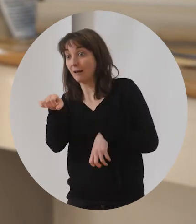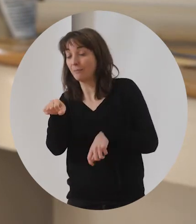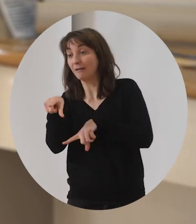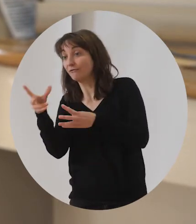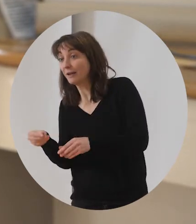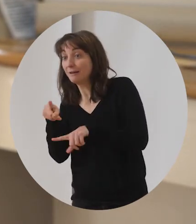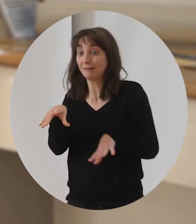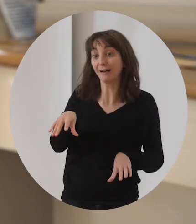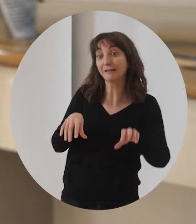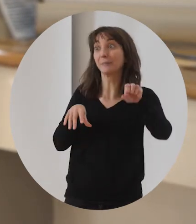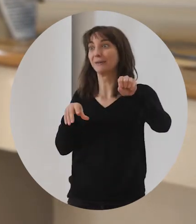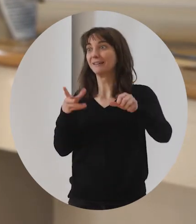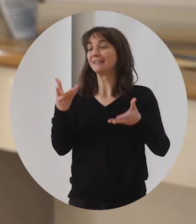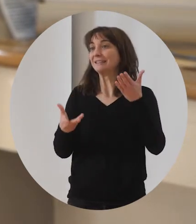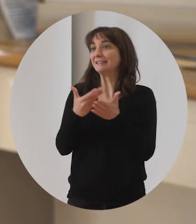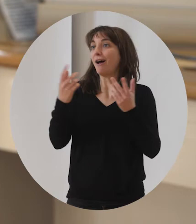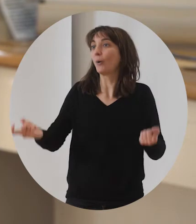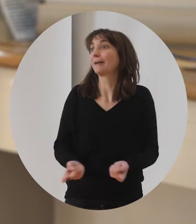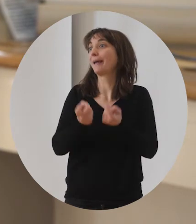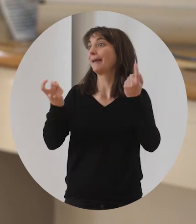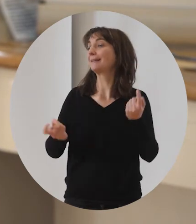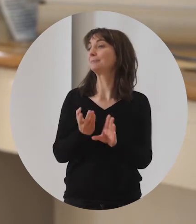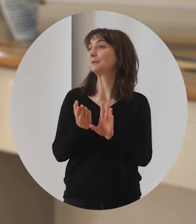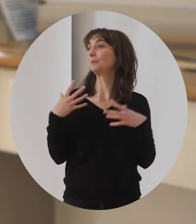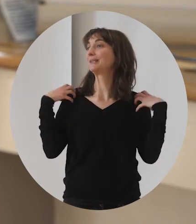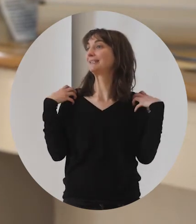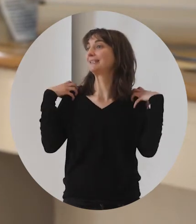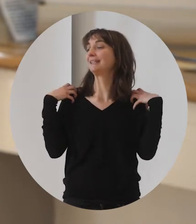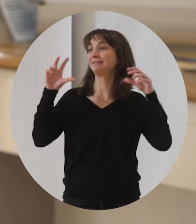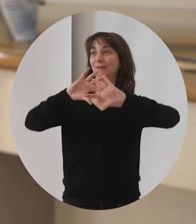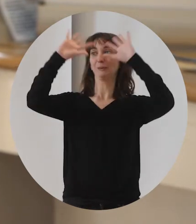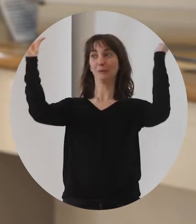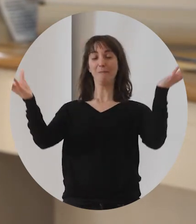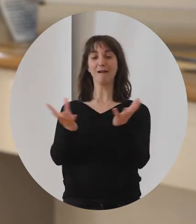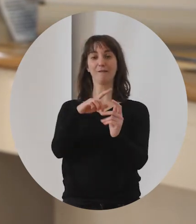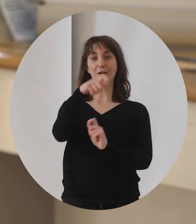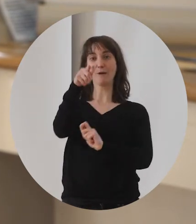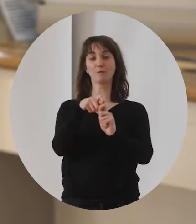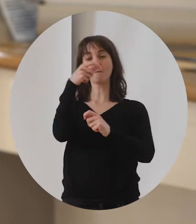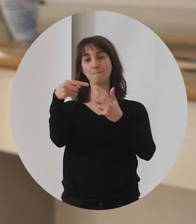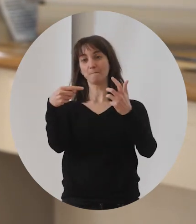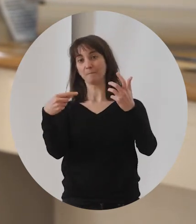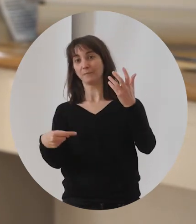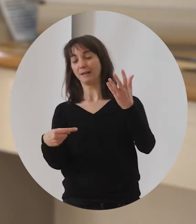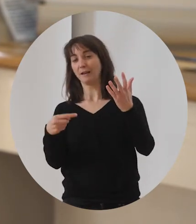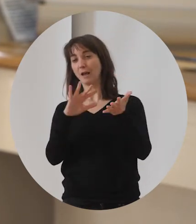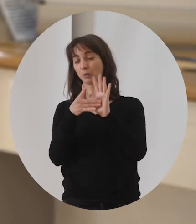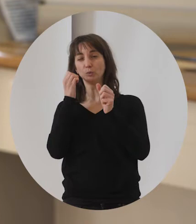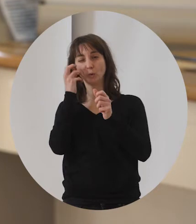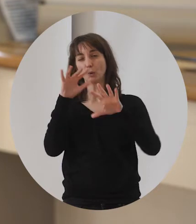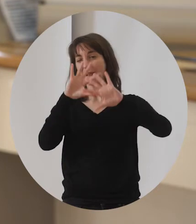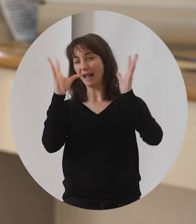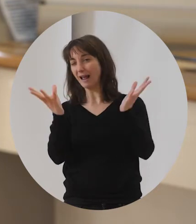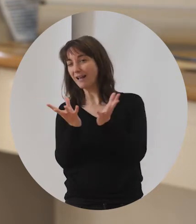psychomotricité est capitale dans le sens où elle propose une approche globale à partir de toutes les afférences